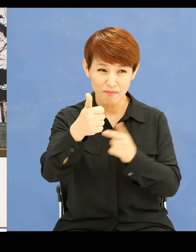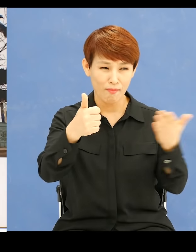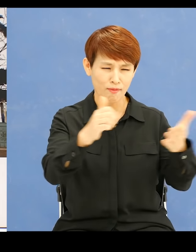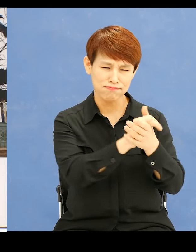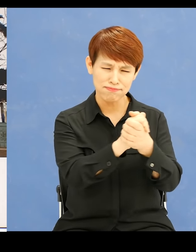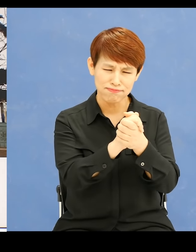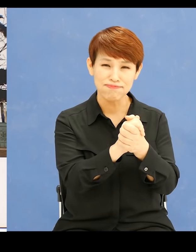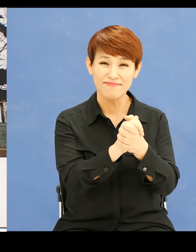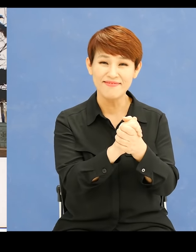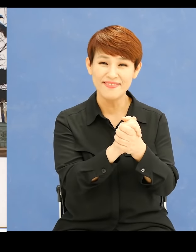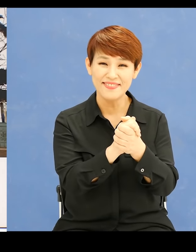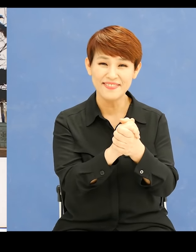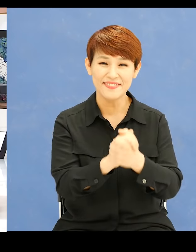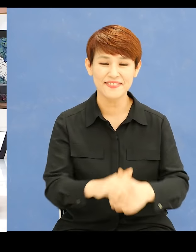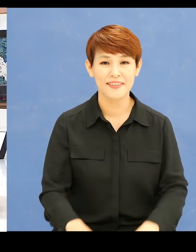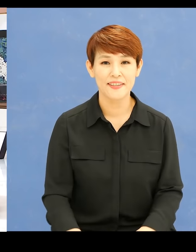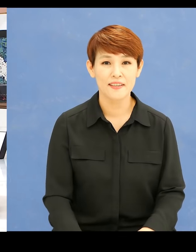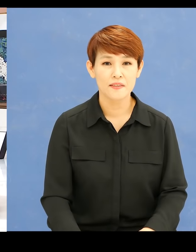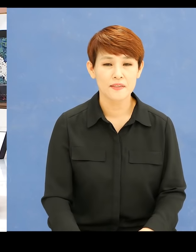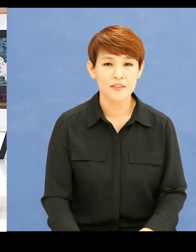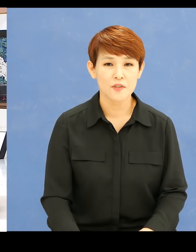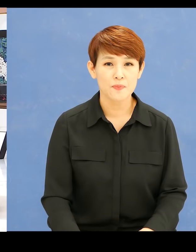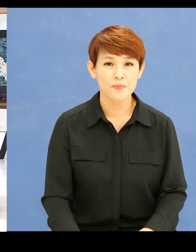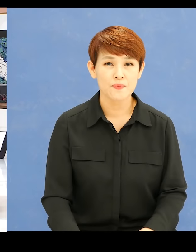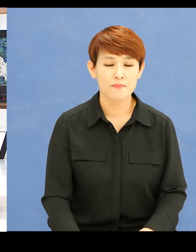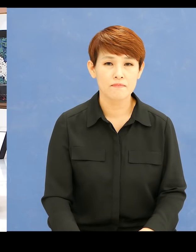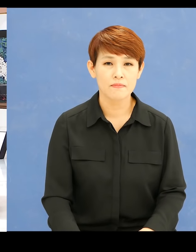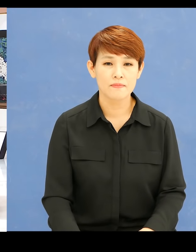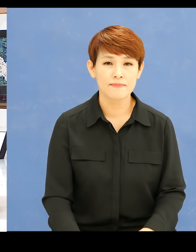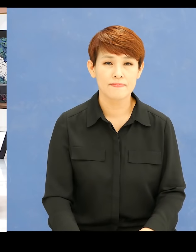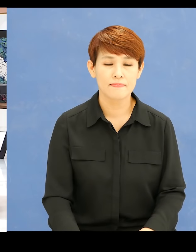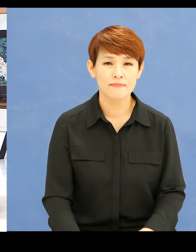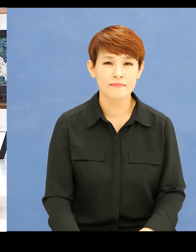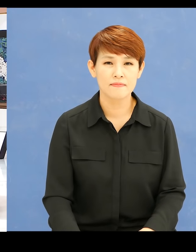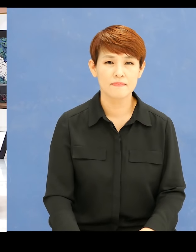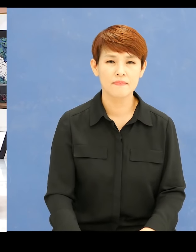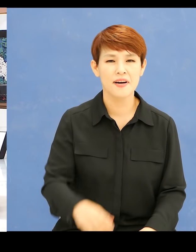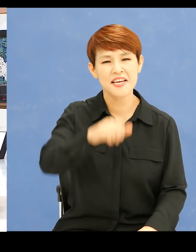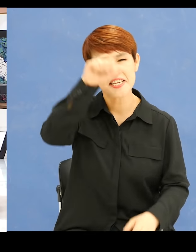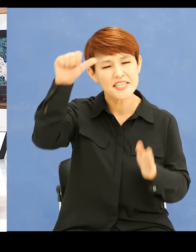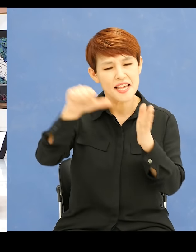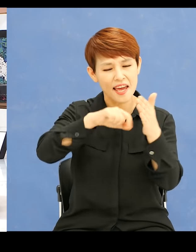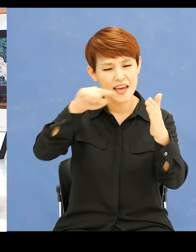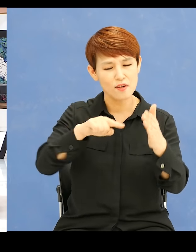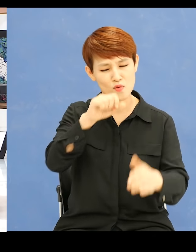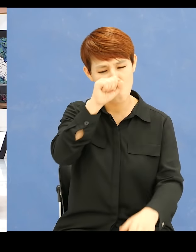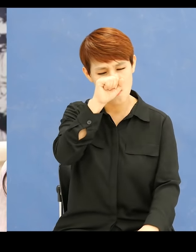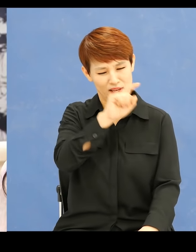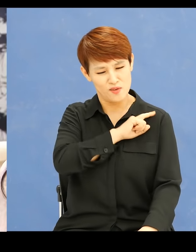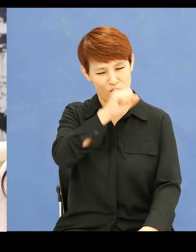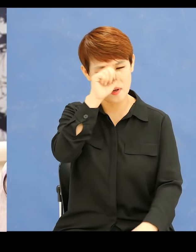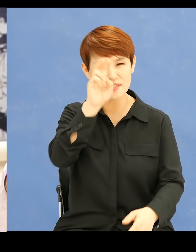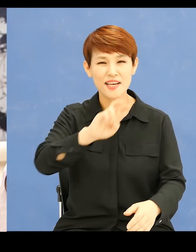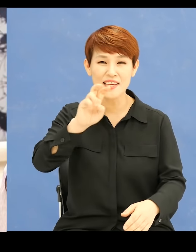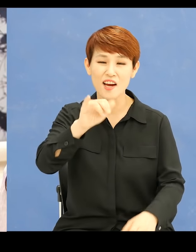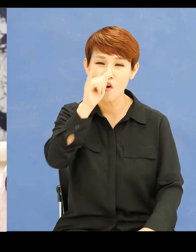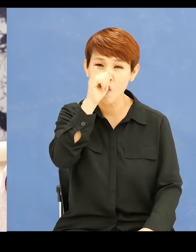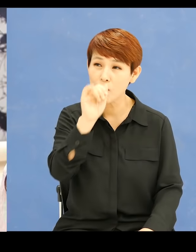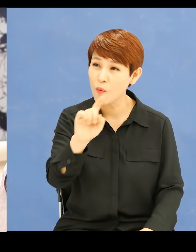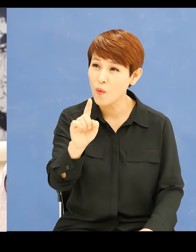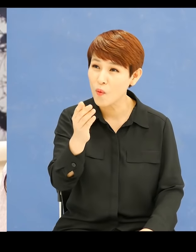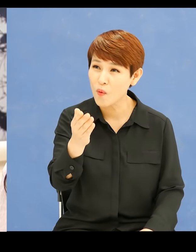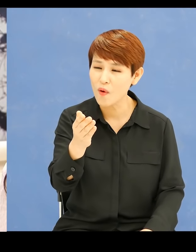특별한 게 아닌데. 네. 근데 목사님 저도 그렇고 누구에게라도 인생 찬양이 있잖아요. 네. 근데 목사님 인생